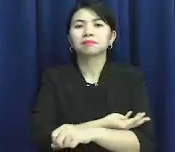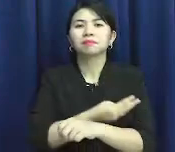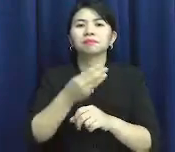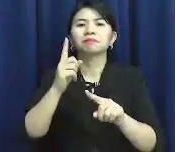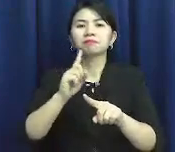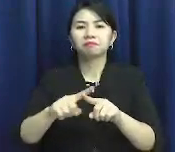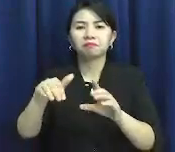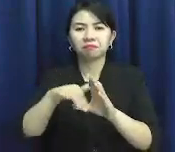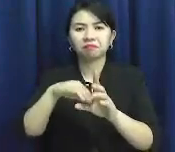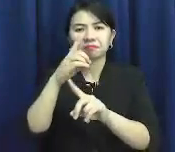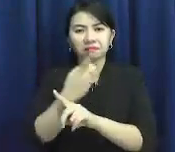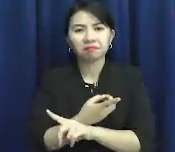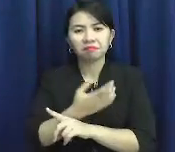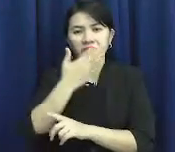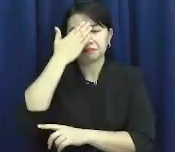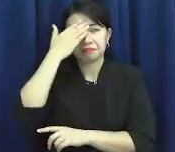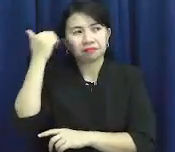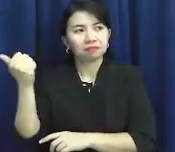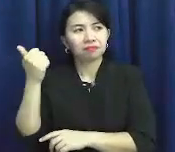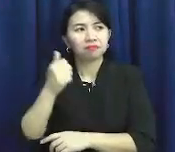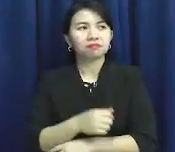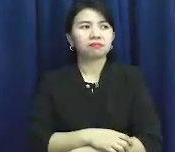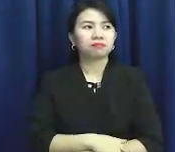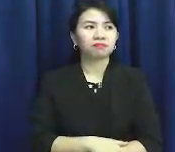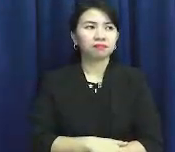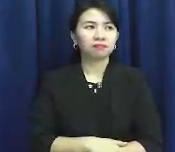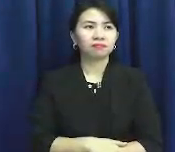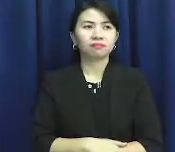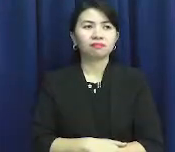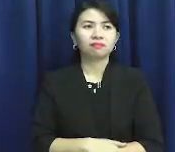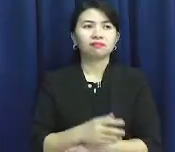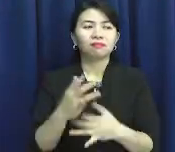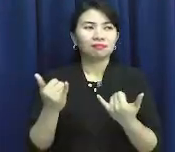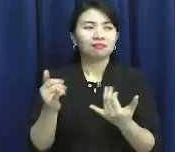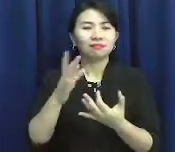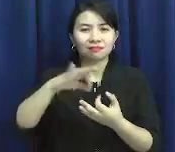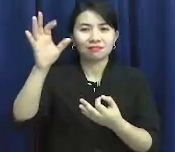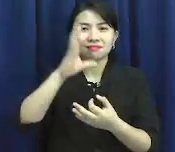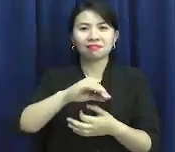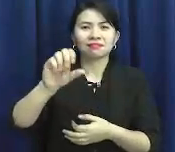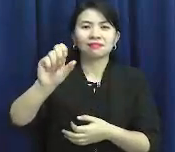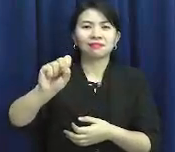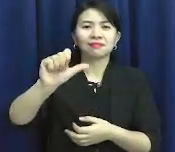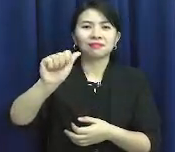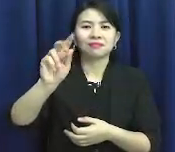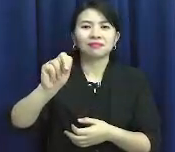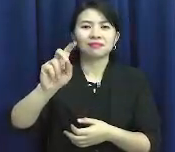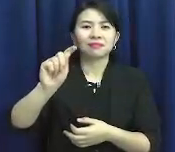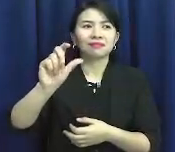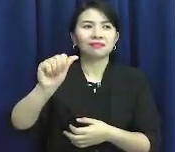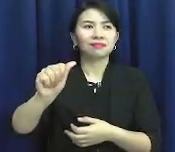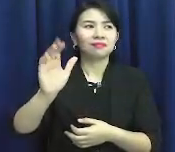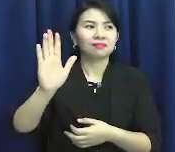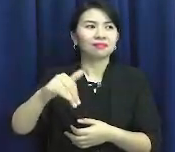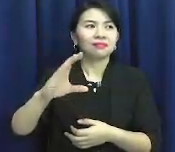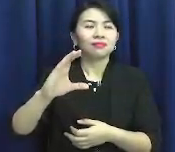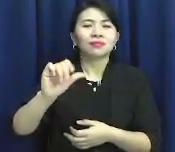nagkalimutan na. Spirit of Santa Claus. Spirit of Santa Claus. Last Sunday, nagsimba.